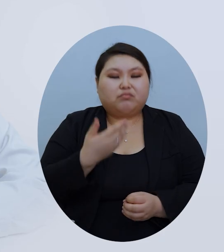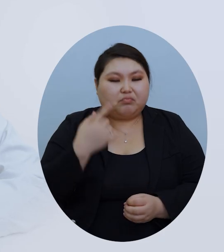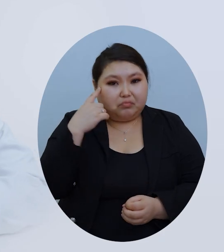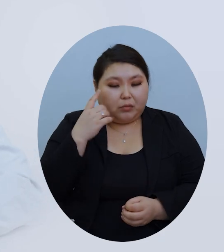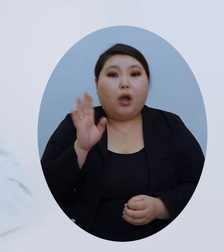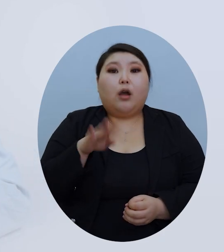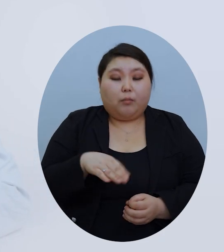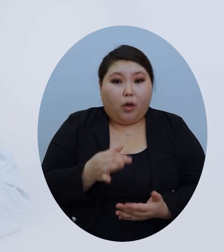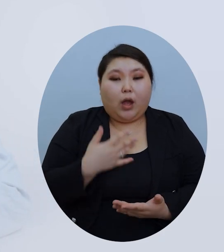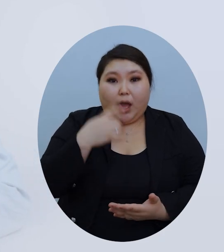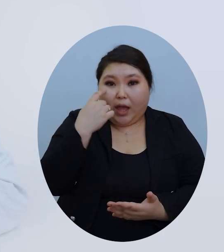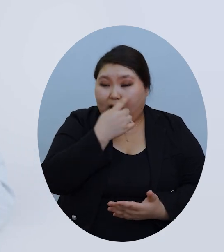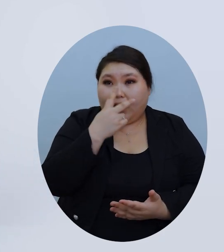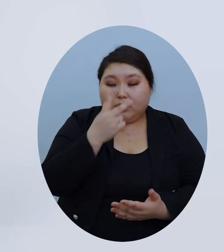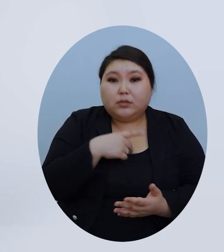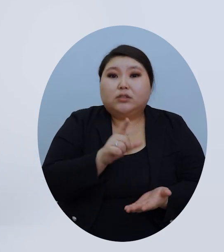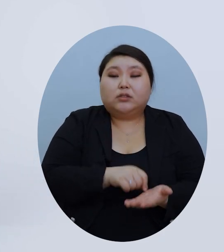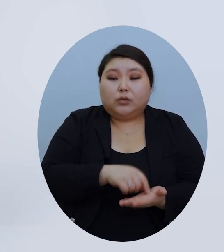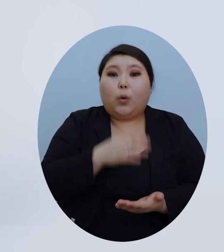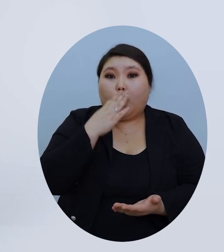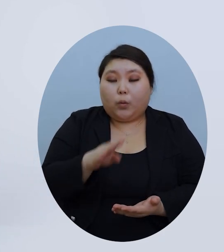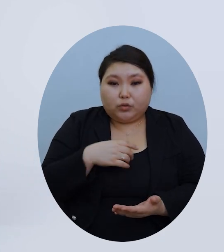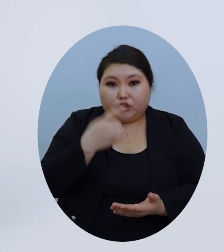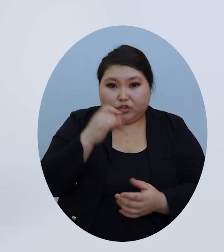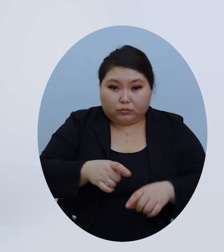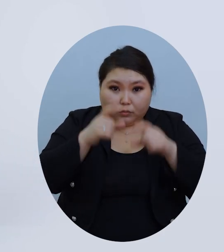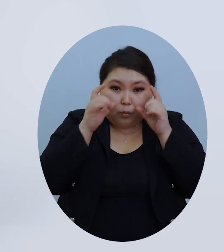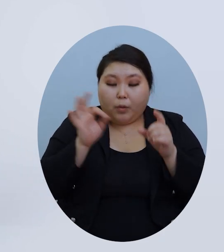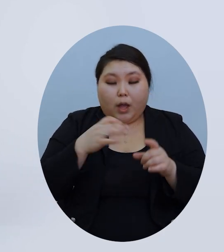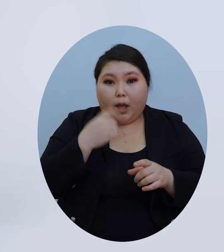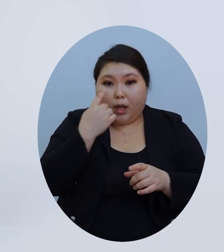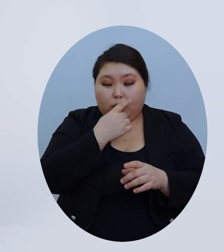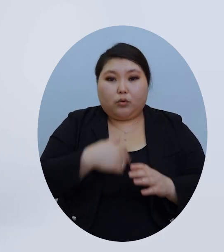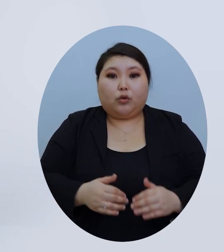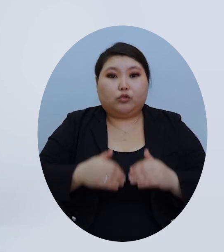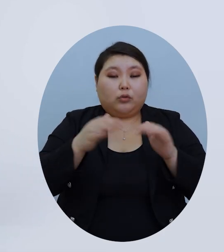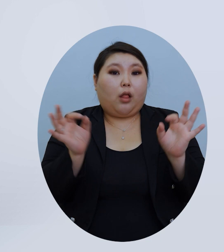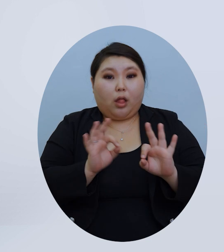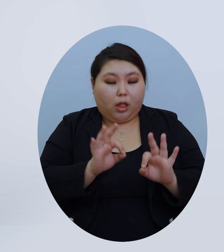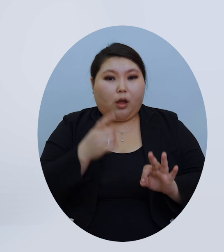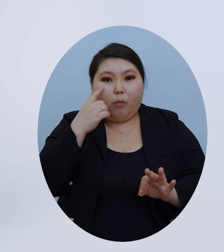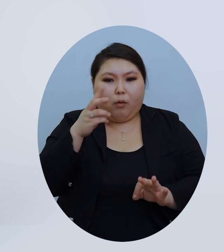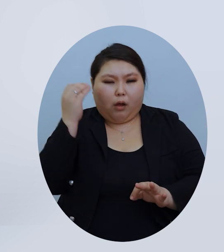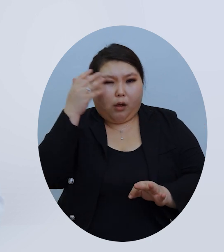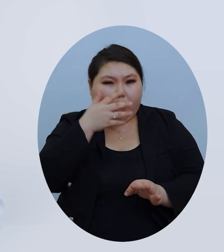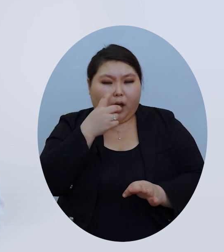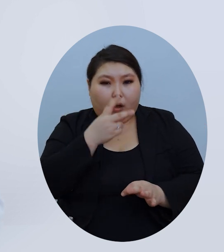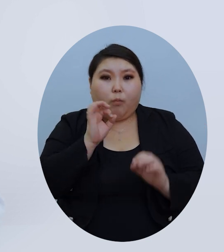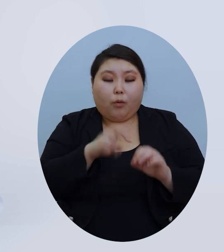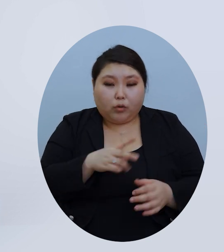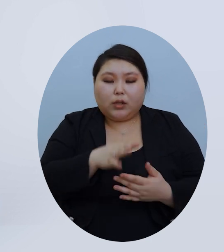шаардлагатай хүүхдийг шилийг нь зөөлөхгүй буюу харааны төвийг хөгжүүлээгүй нэгэнт мохос хараа үүсгэсэн тохиолдолд насанд хүрсэн хойно нь ямар